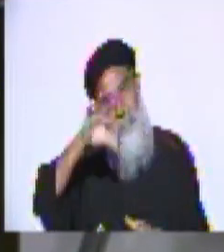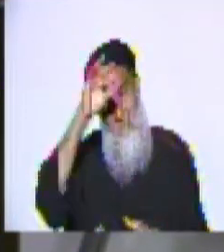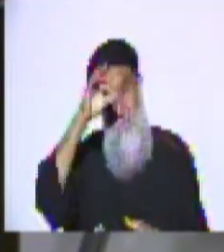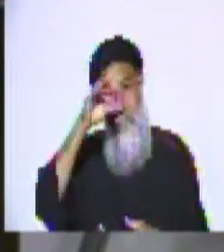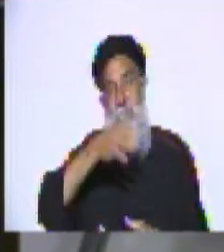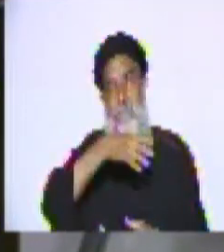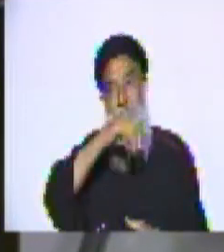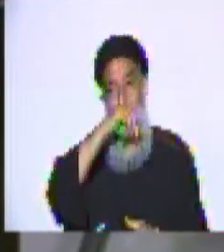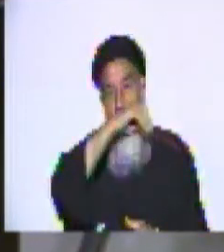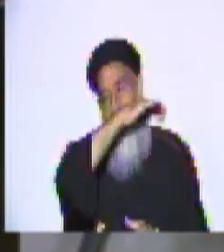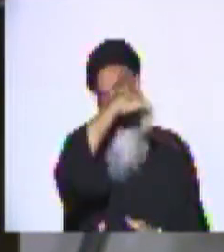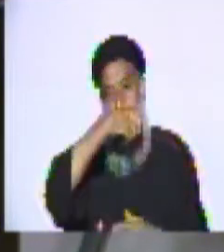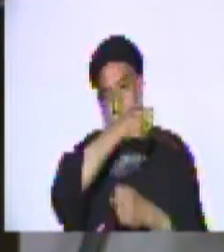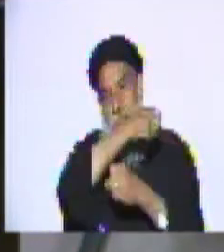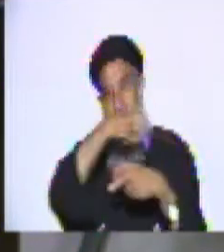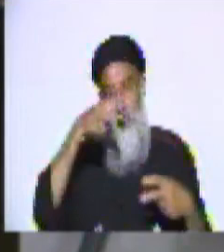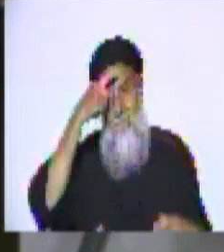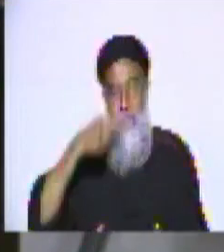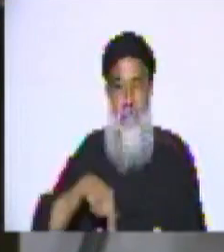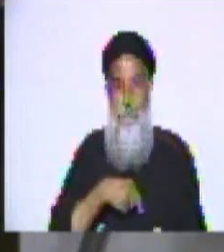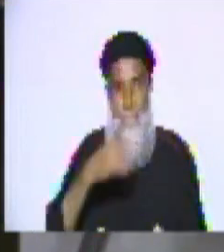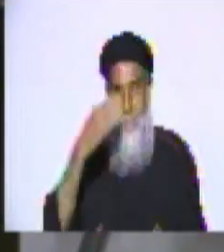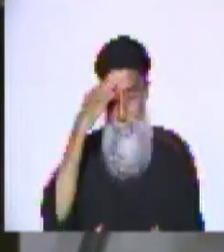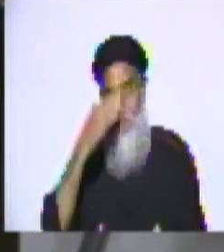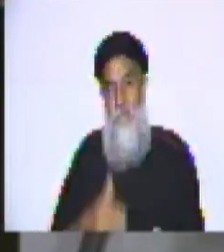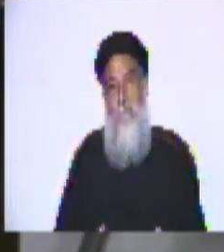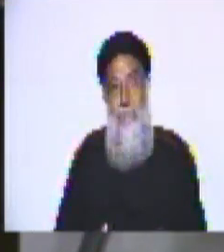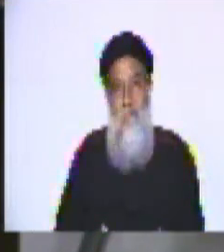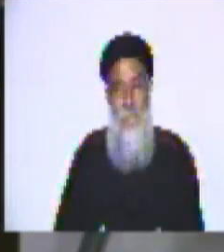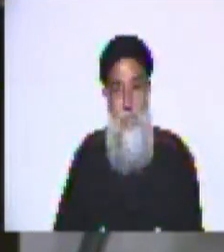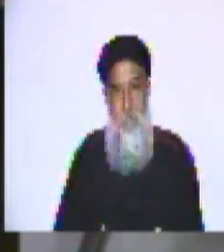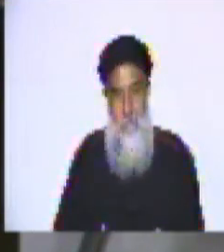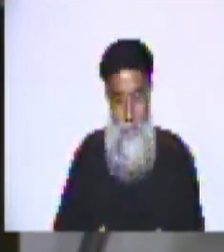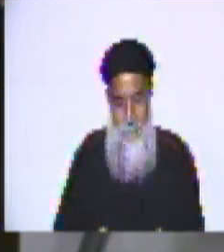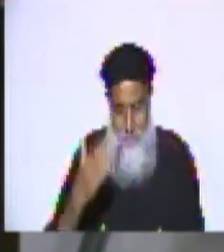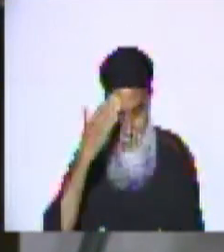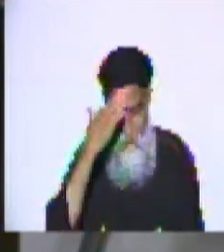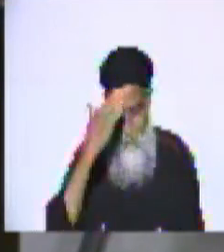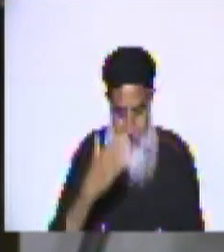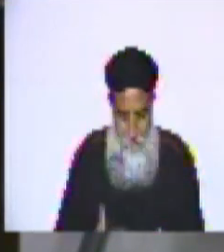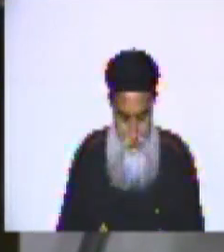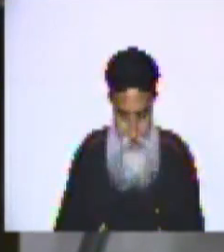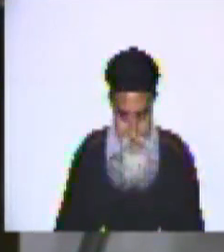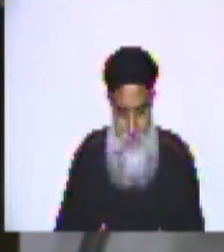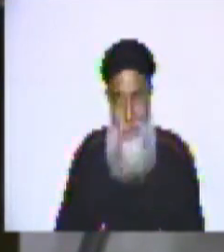الاخر اللي جه في نهايه القداس؟ وشكرا سيدي. اسئله جميله مينا، شكرا جزيلا.